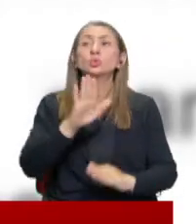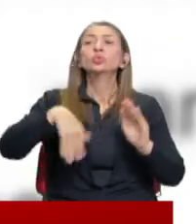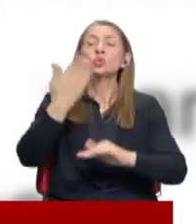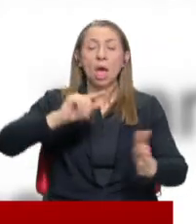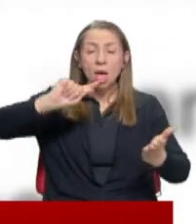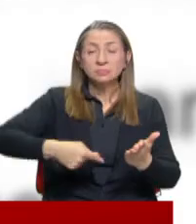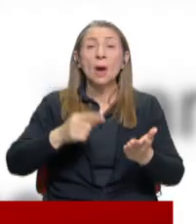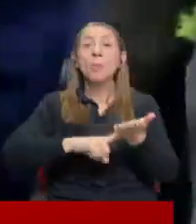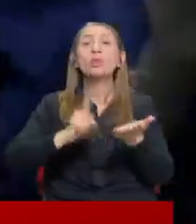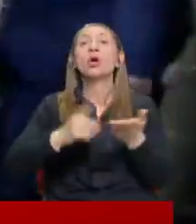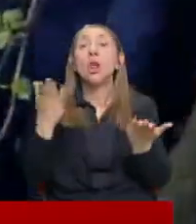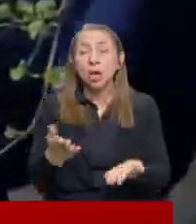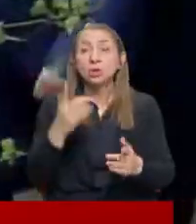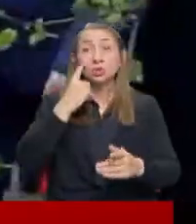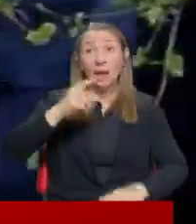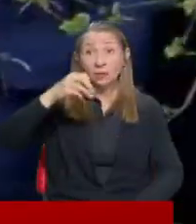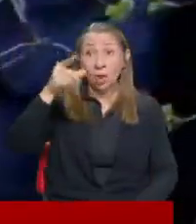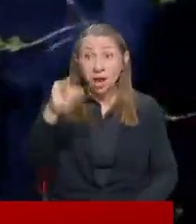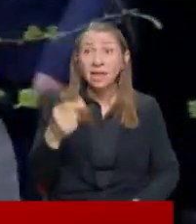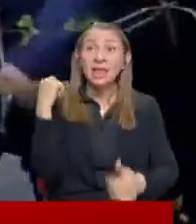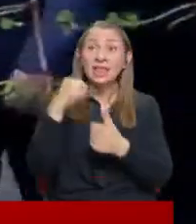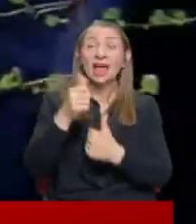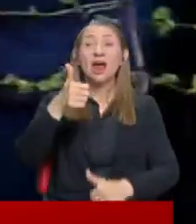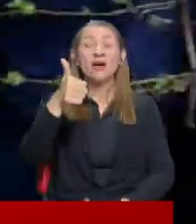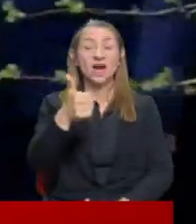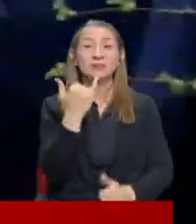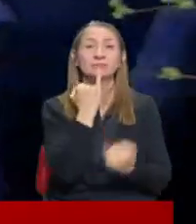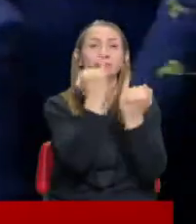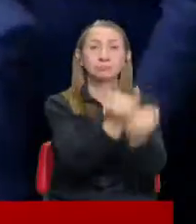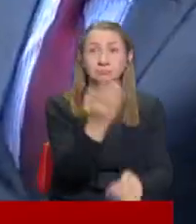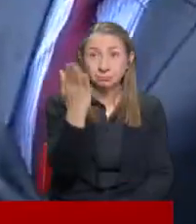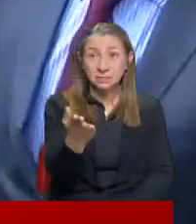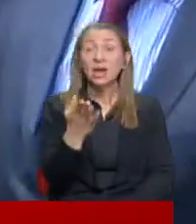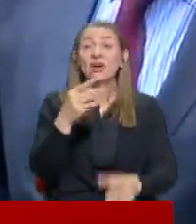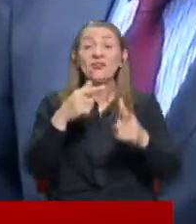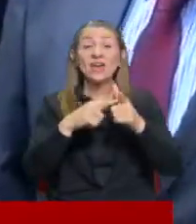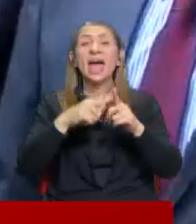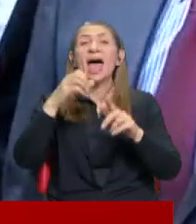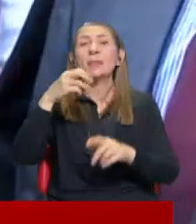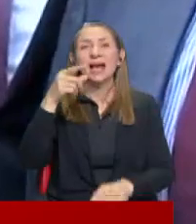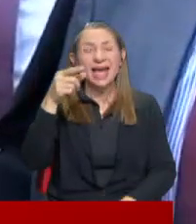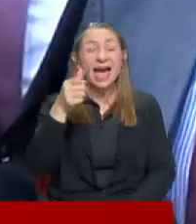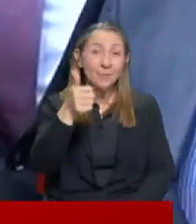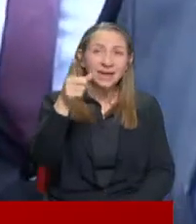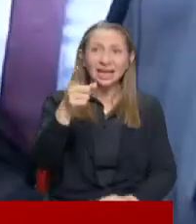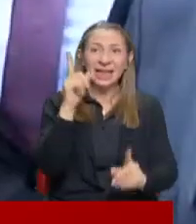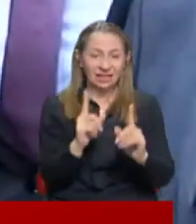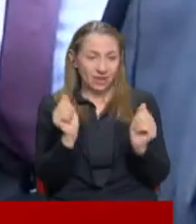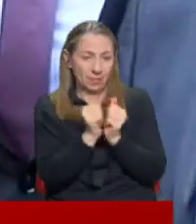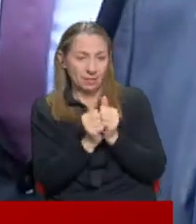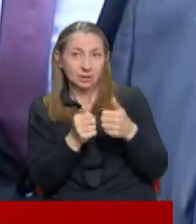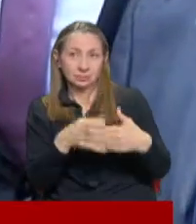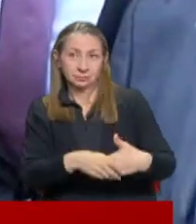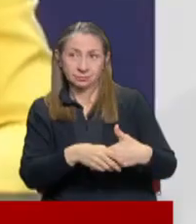sonrasında imzalanan protokol. Cumhurbaşkanı Erdoğan yeniden Refah Partisi'ni ziyaret etti. Fatih Erbakan'la ilk kez yan yana görüntü verdi.